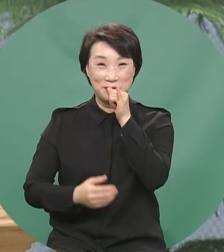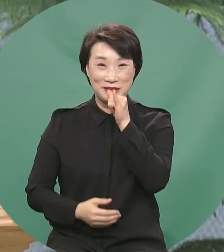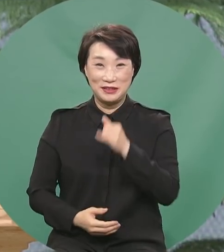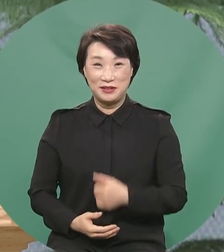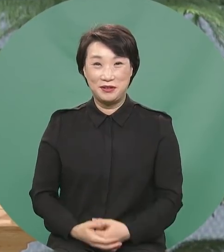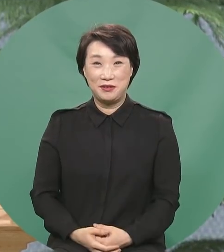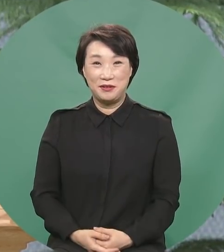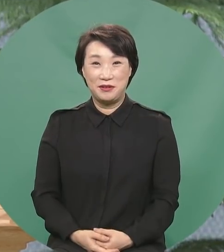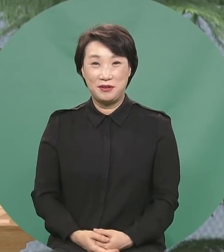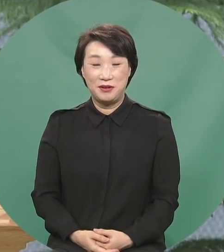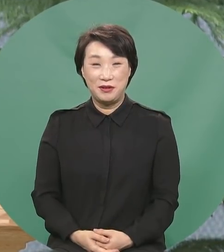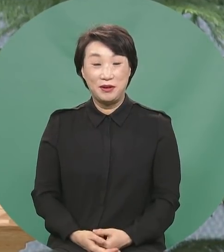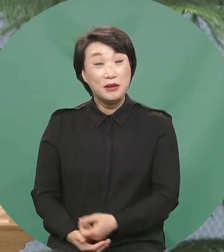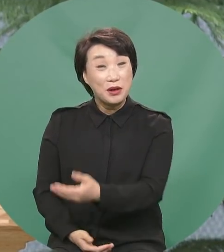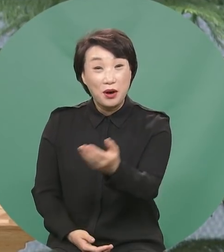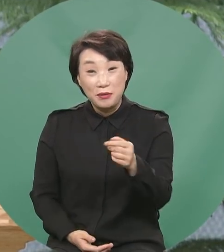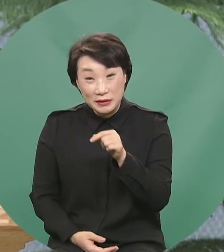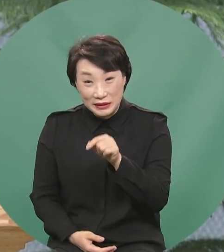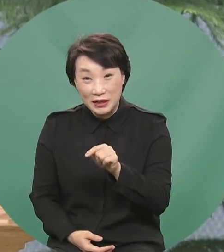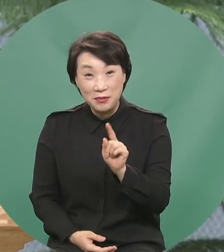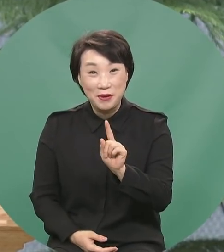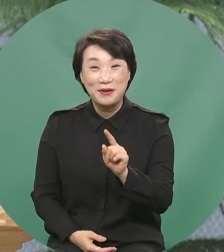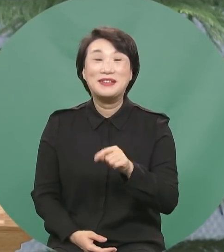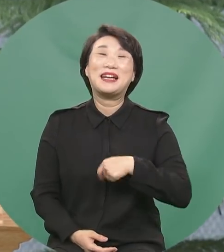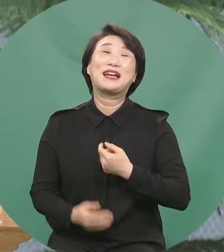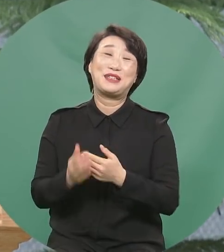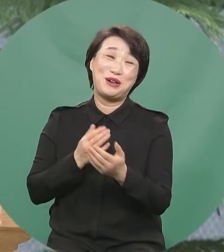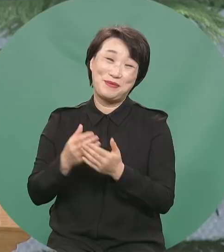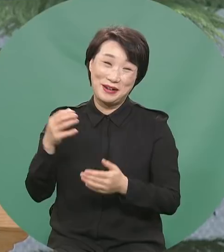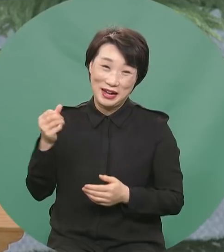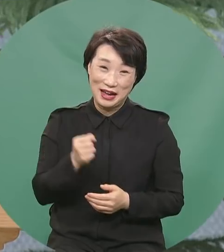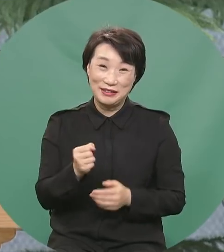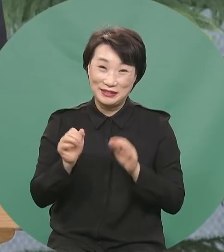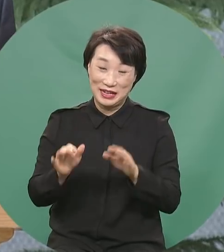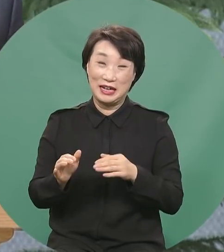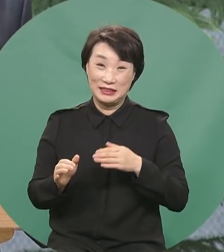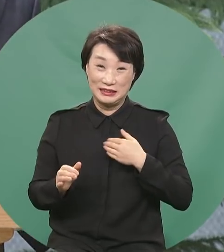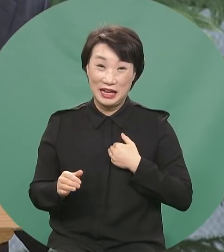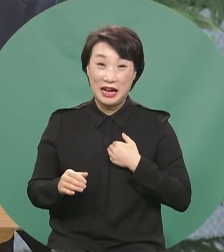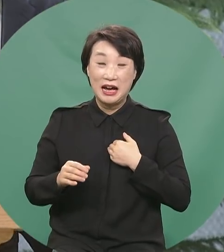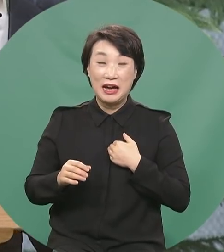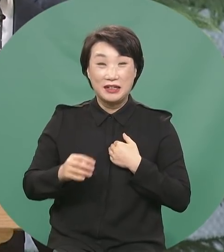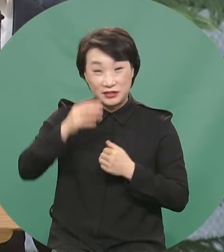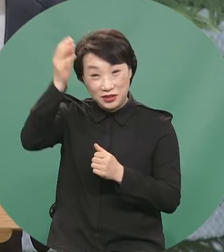경험했으니 이 사람들이 자기 경험을 가지고 자기가 받은